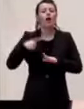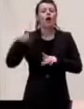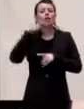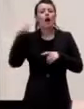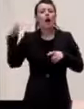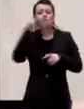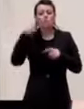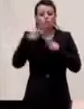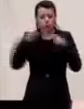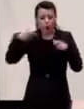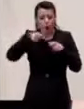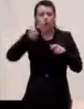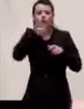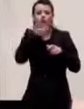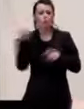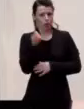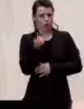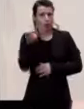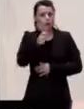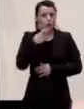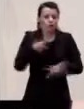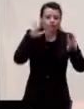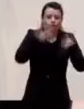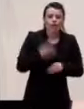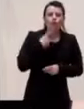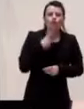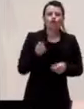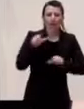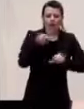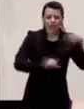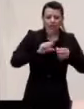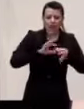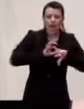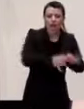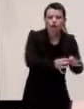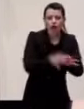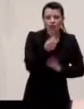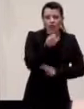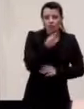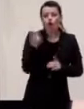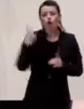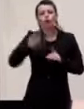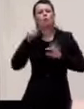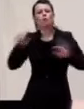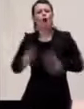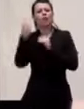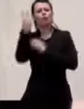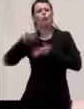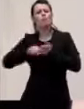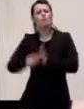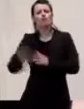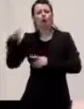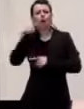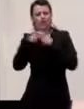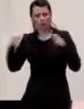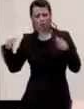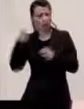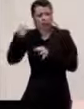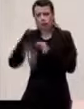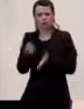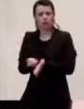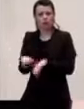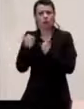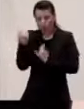scarso per la scarsità dei reagenti. Noi abbiamo 2 milioni, abbiamo acquistato i primi giorni 2 milioni di tamponi. Il problema non è avere i tamponi che abbiamo, il problema è